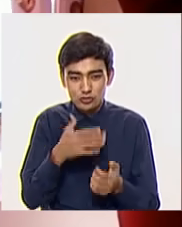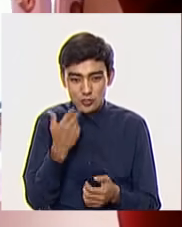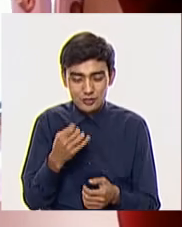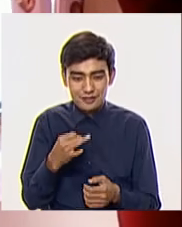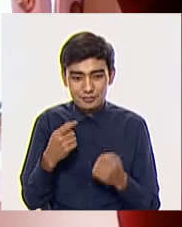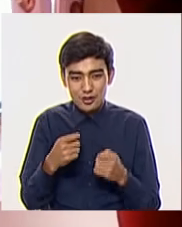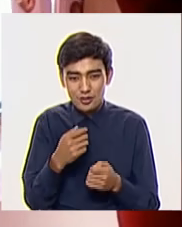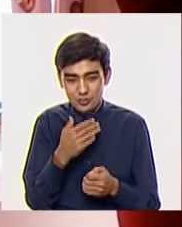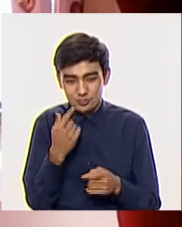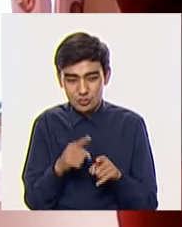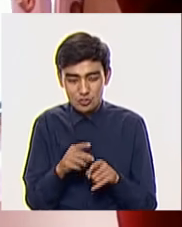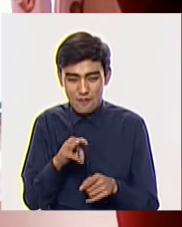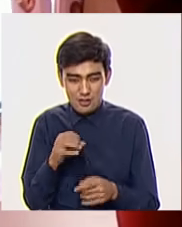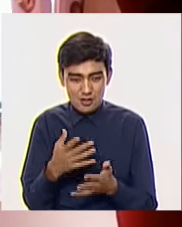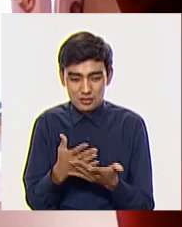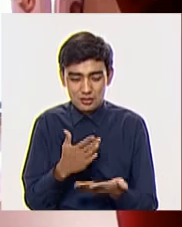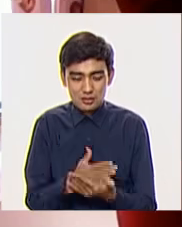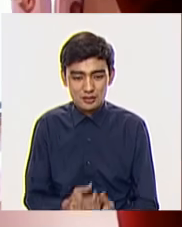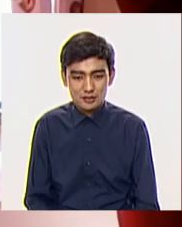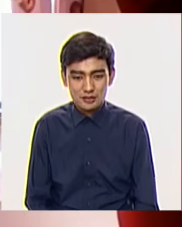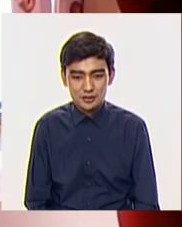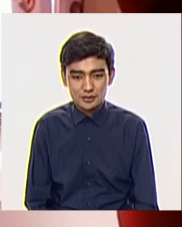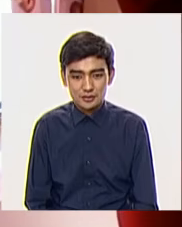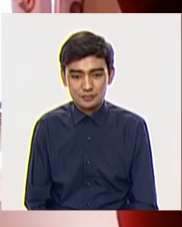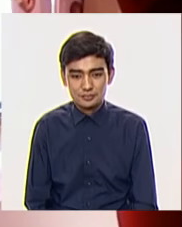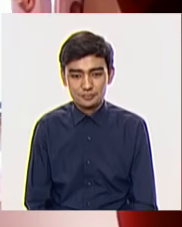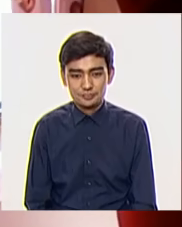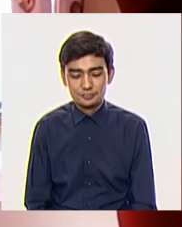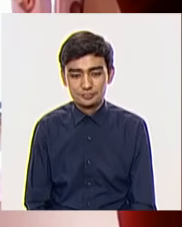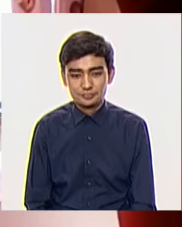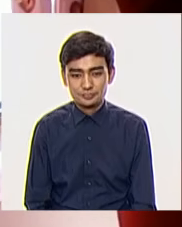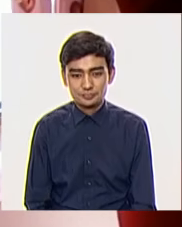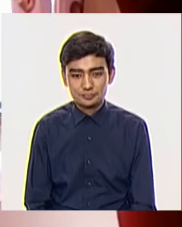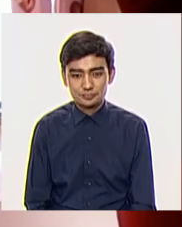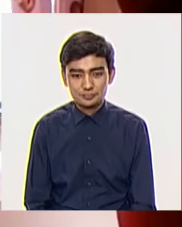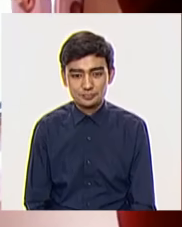непродовольственные товары. Анастасия Новикова, Абзал Турабеков, Информбюро, Шымкент.